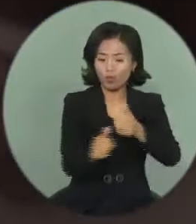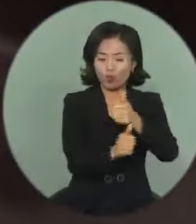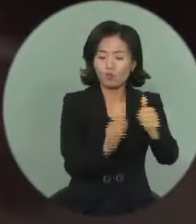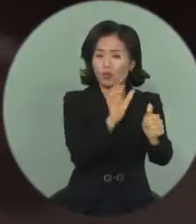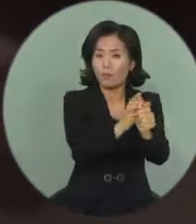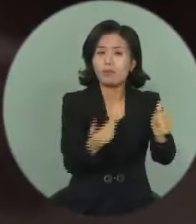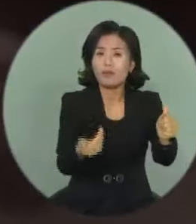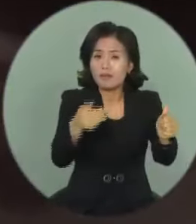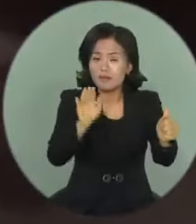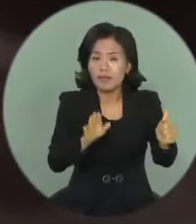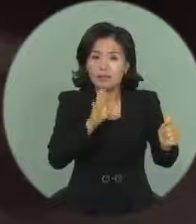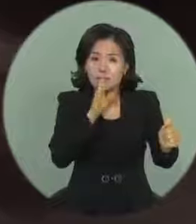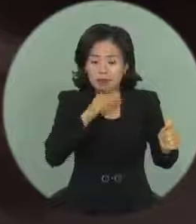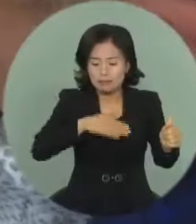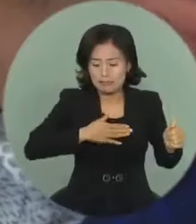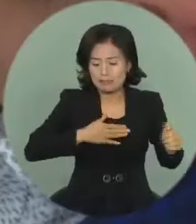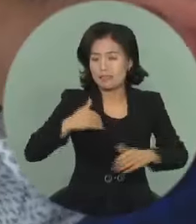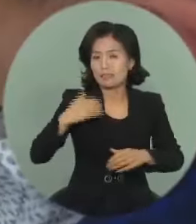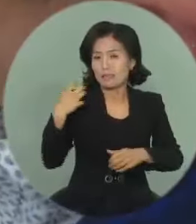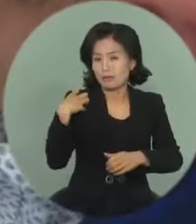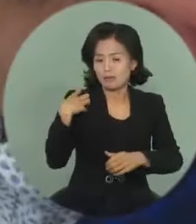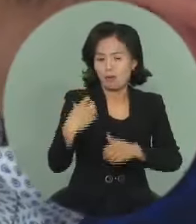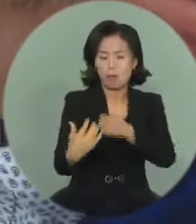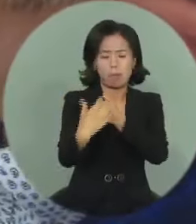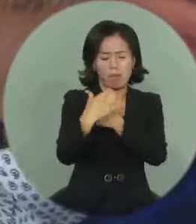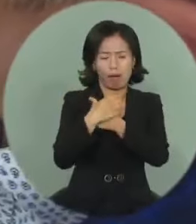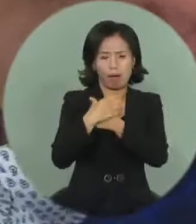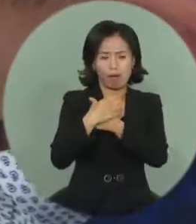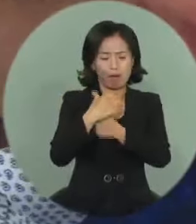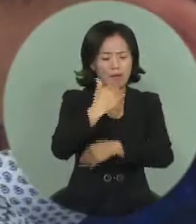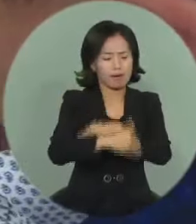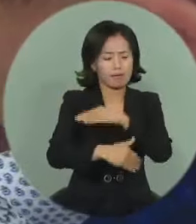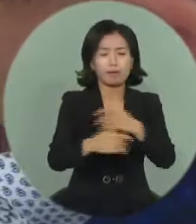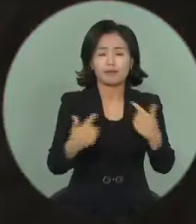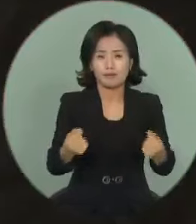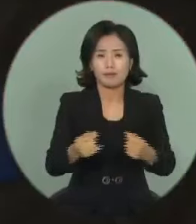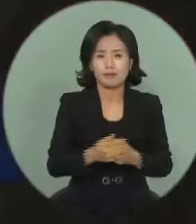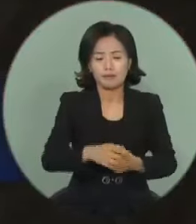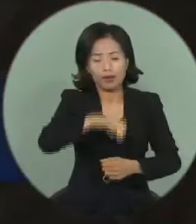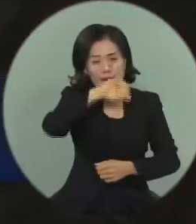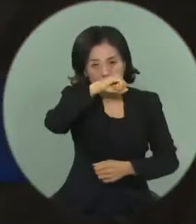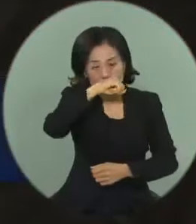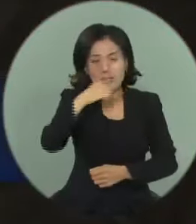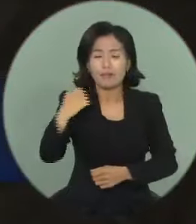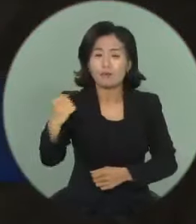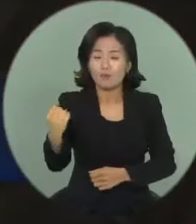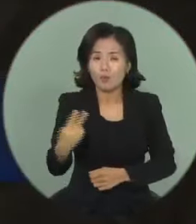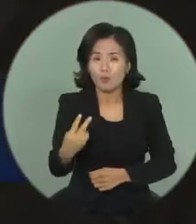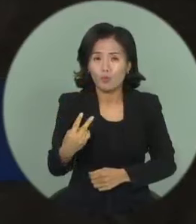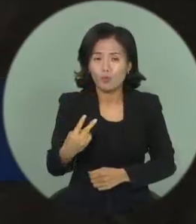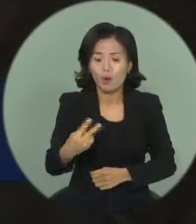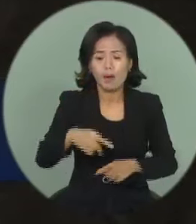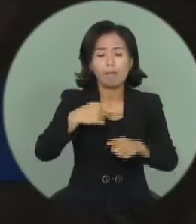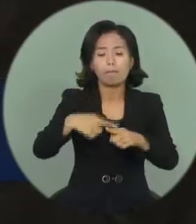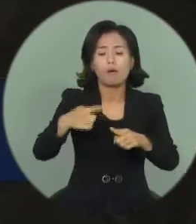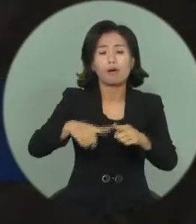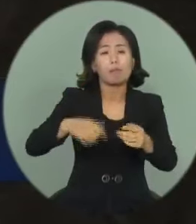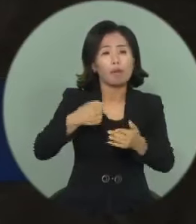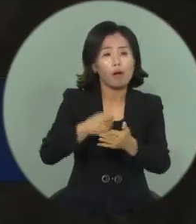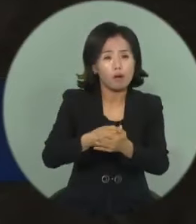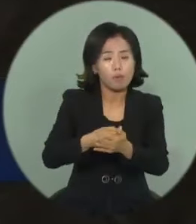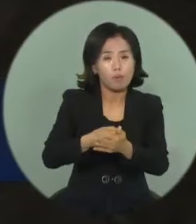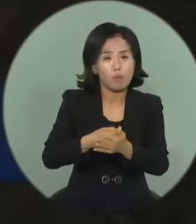몫인데 마치 자신들의 책임인 것처럼 미루고 있다는 겁니다 어떤 예단이나 어떤 그 판단을 내려서